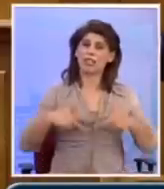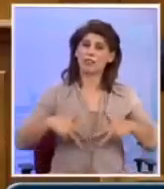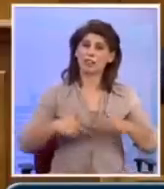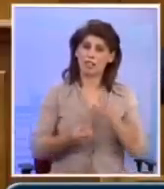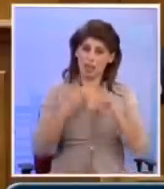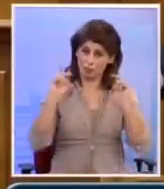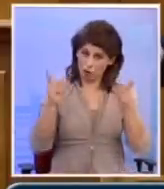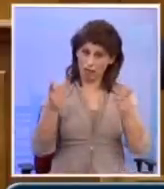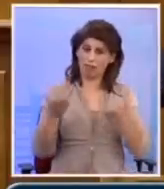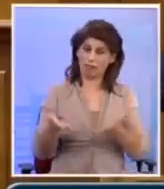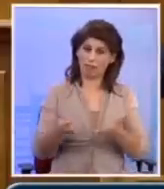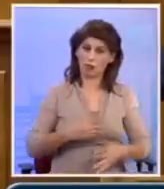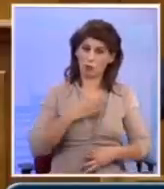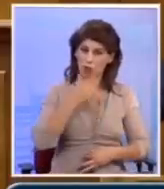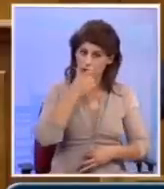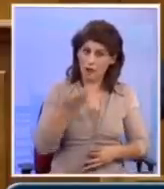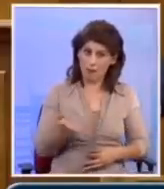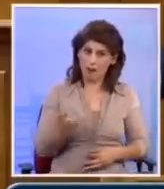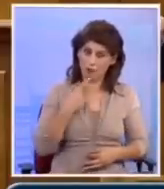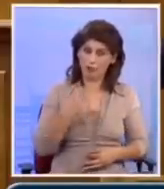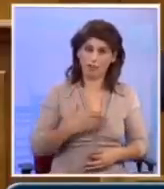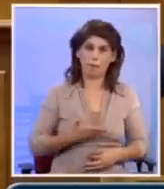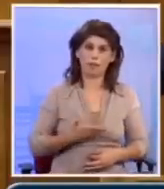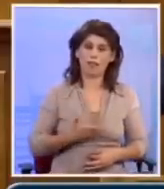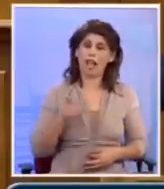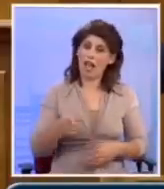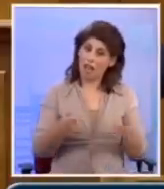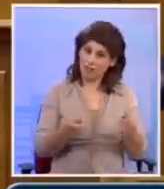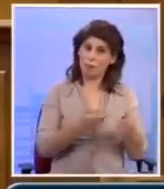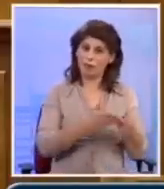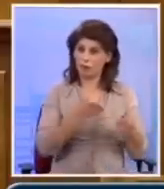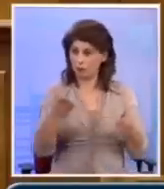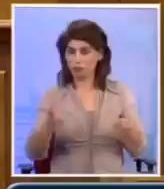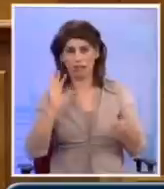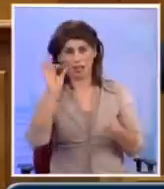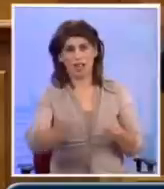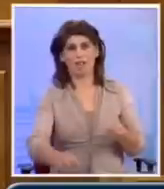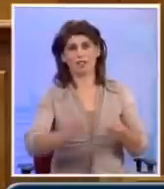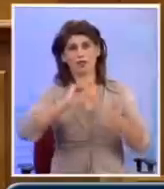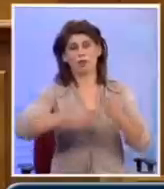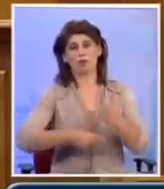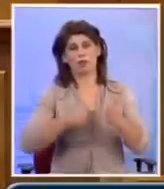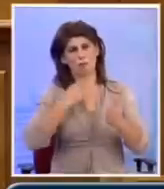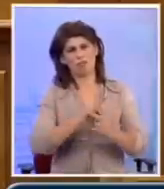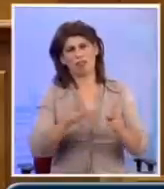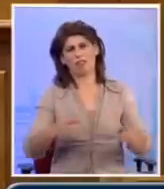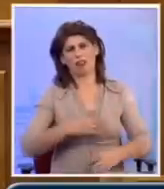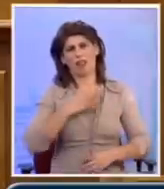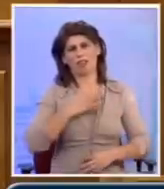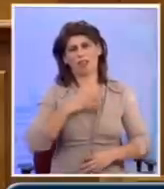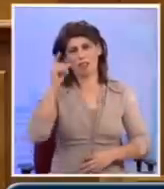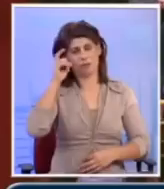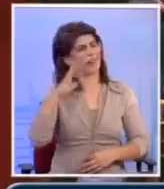Νέας Δημοκρατίας, του κ. Καραμαλή, αυτό θέλετε να πείτε. Αυτά τα πεπραγμένα έφεραν το μνημόνιο. Πείτε το καθαρά, κύριε Σαμαρά, γιατί δεν το λέτε?